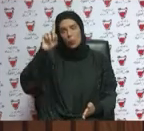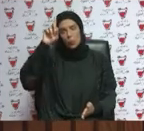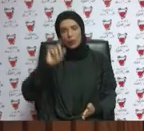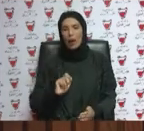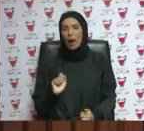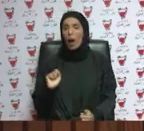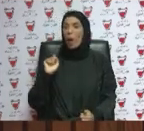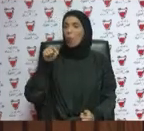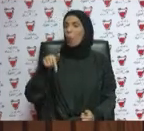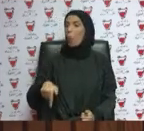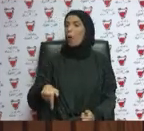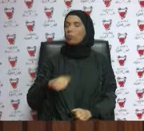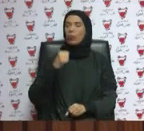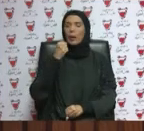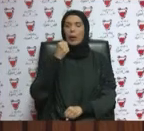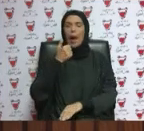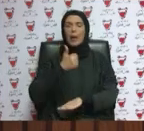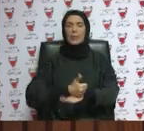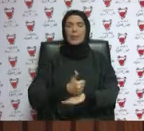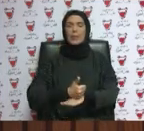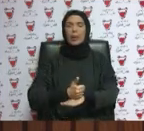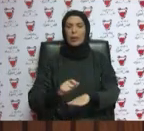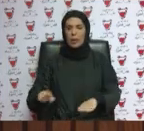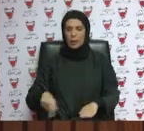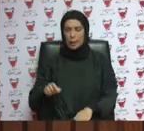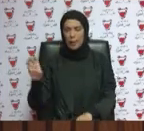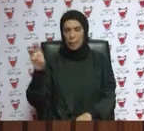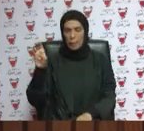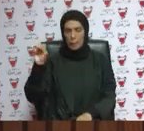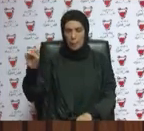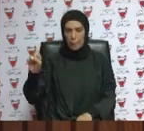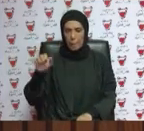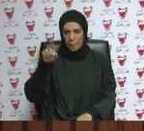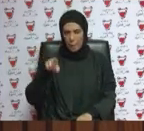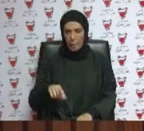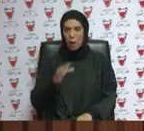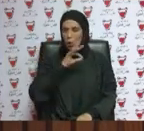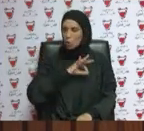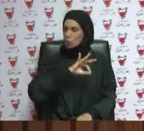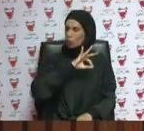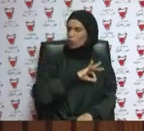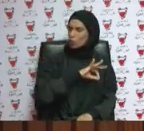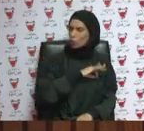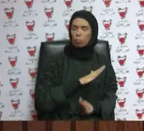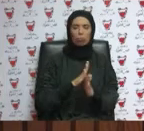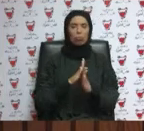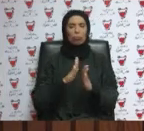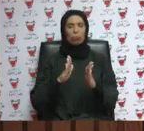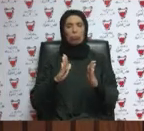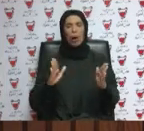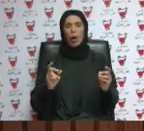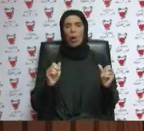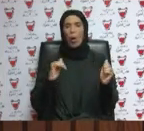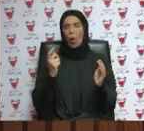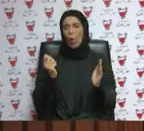المواطن كان هو فعلا المحور، مش فقط المواطن، حتى القطاع الخاص معالي الرئيس اليوم يستفيد استفادة كبيرة من الحزمة الاقتصادية